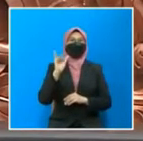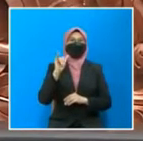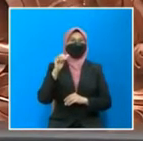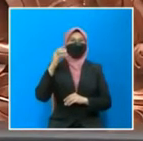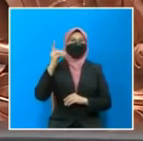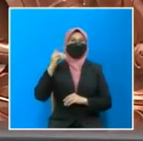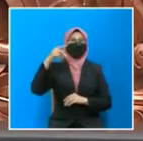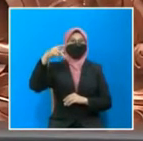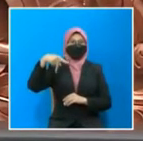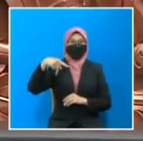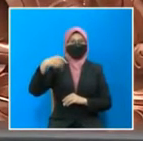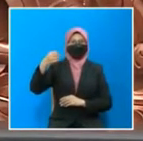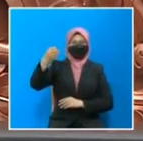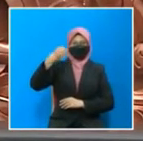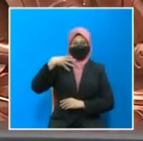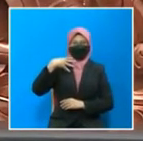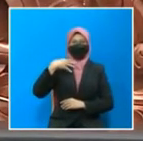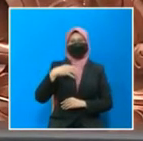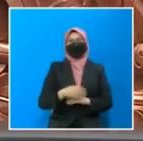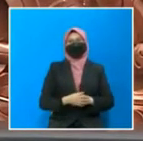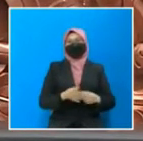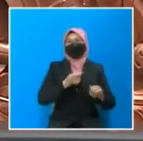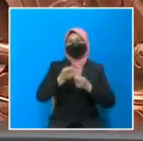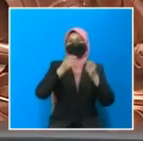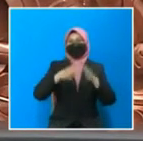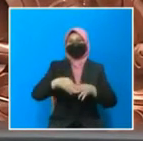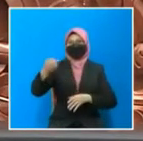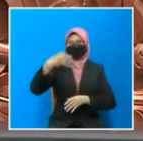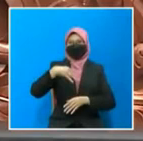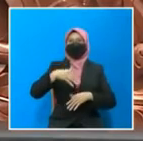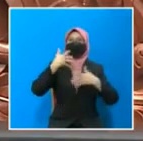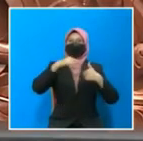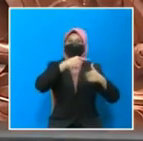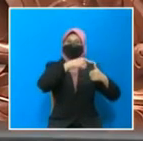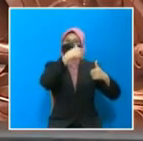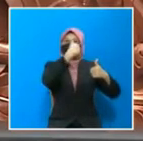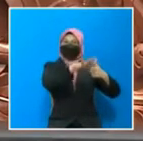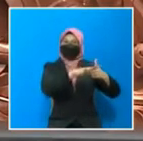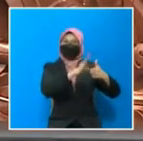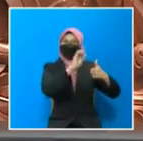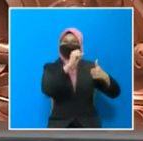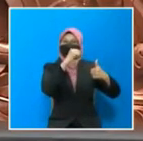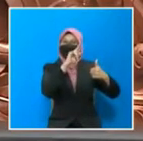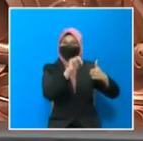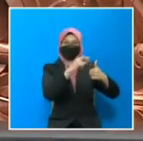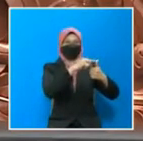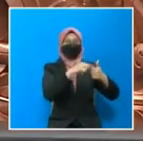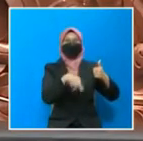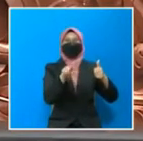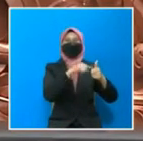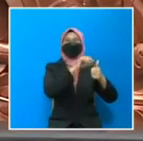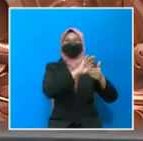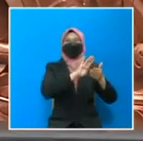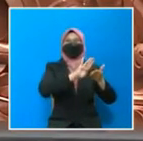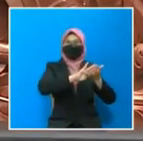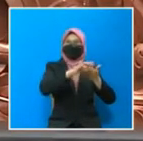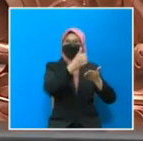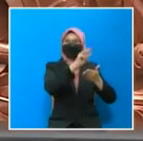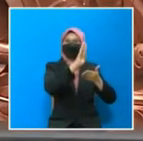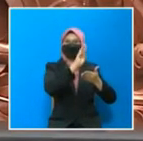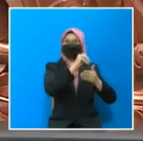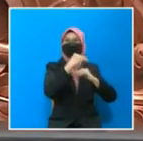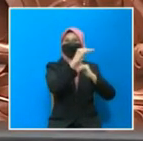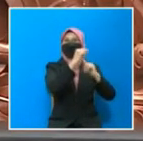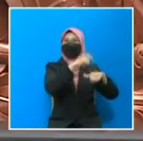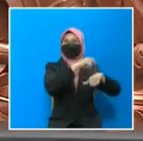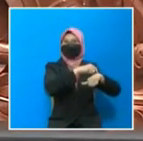Saya dimaklumkan oleh speaker. Saya jemput lepas Yang Berhormat Bagan, masa yang sama tolak 10 minit, saya